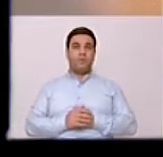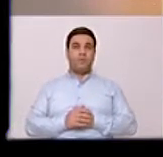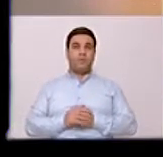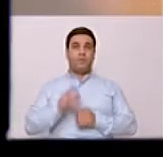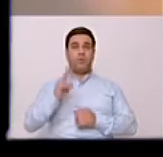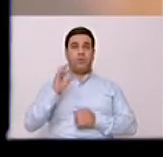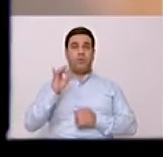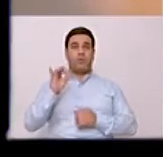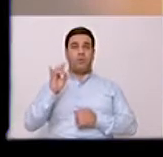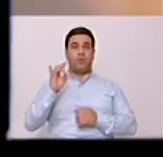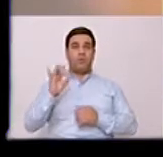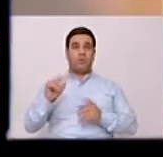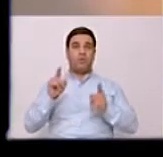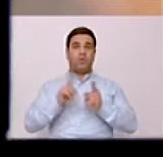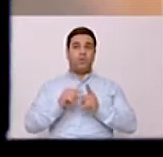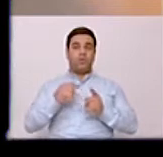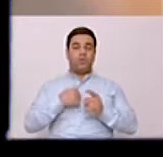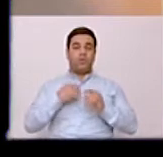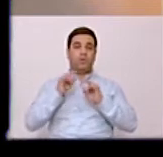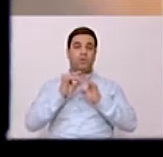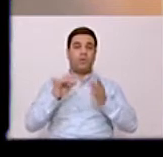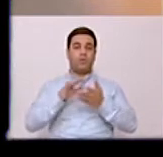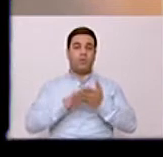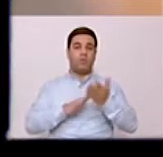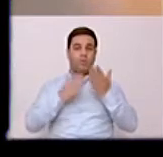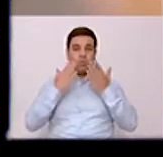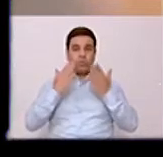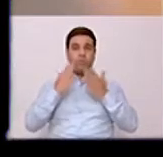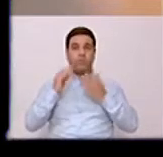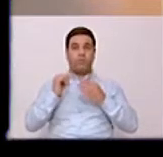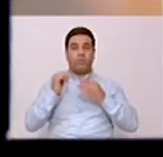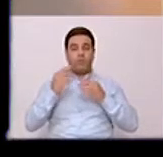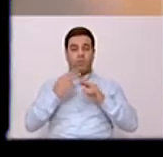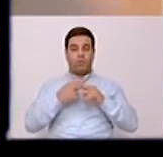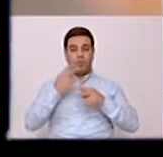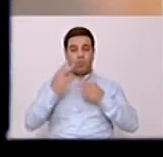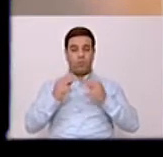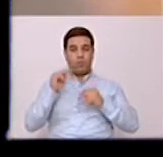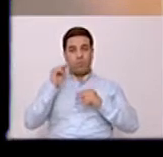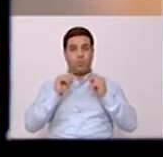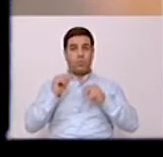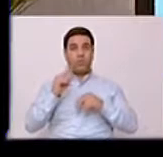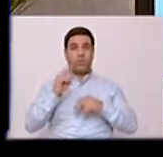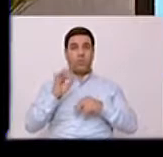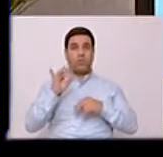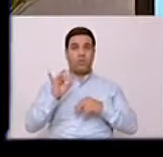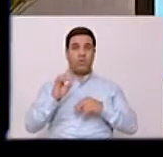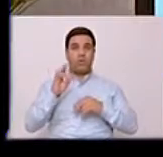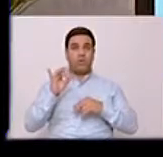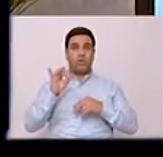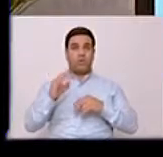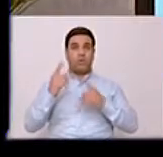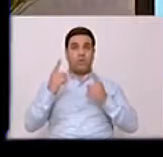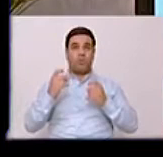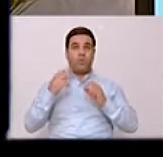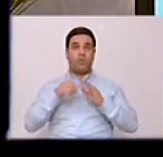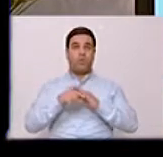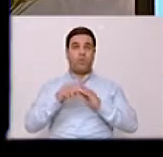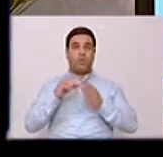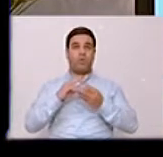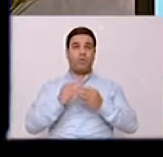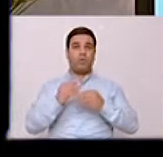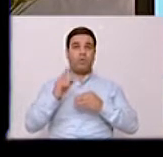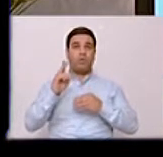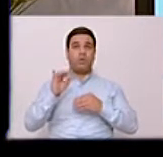Qozi Nizom obrazini ham biz asar davomida o'qishimiz, tanib borishimiz mumkin. Qozi Nizom Buxoroning qozi kaloni.